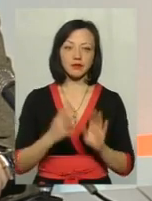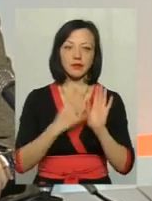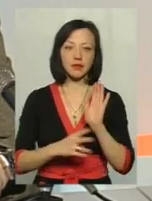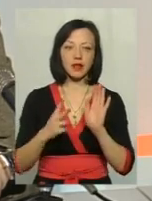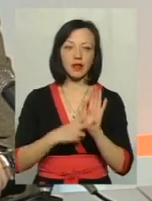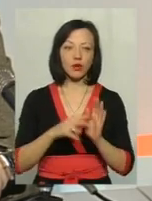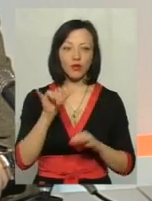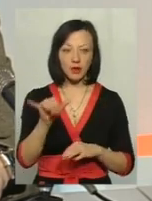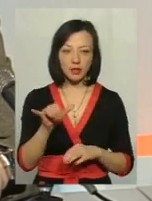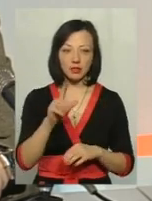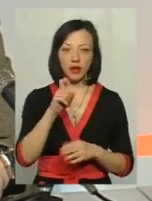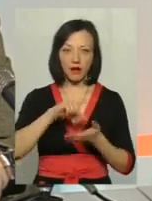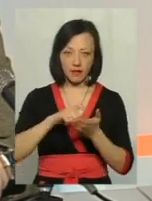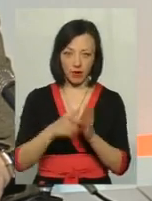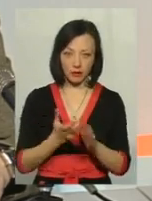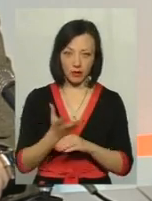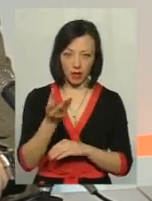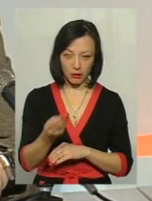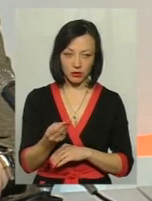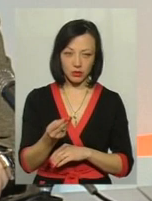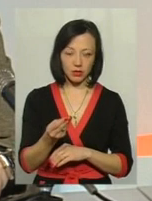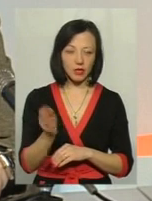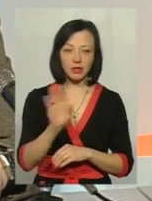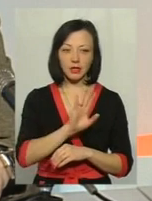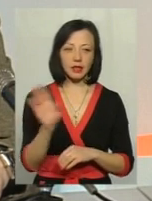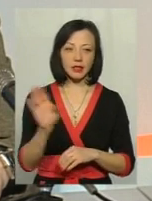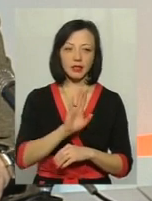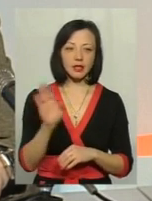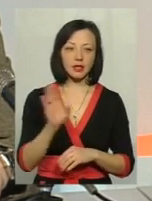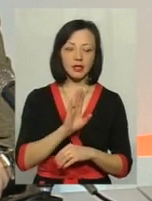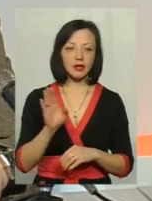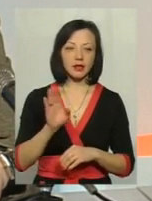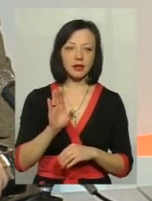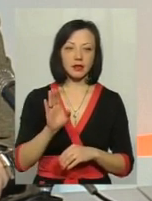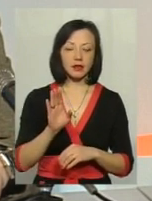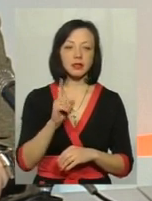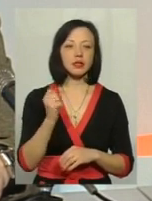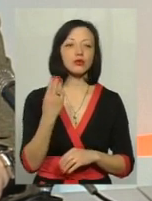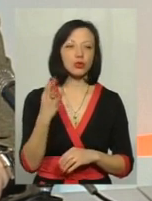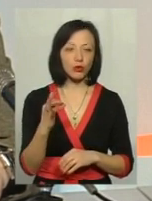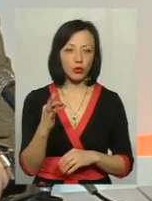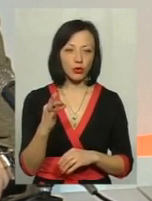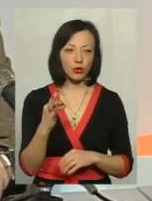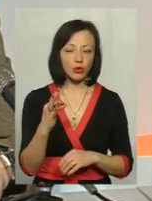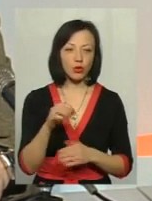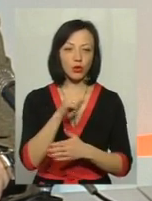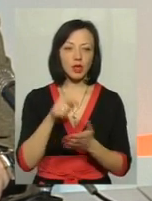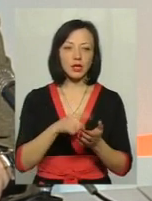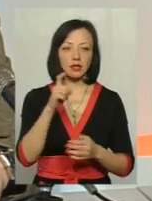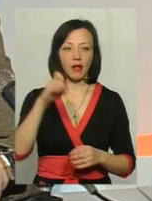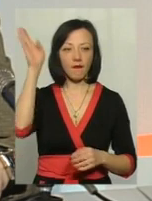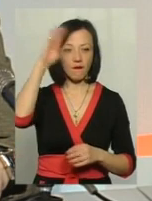97 – це у вас за квартплату вам нарахували? Ні. А за що? За